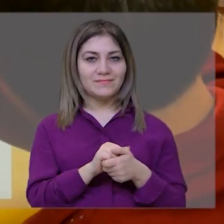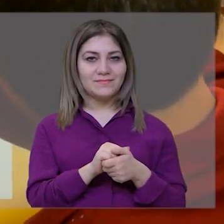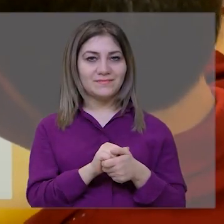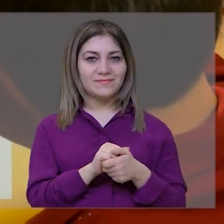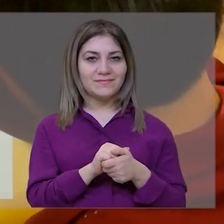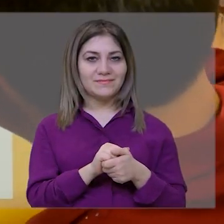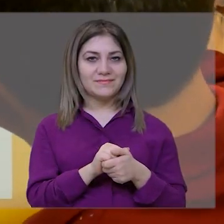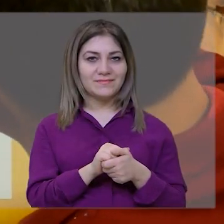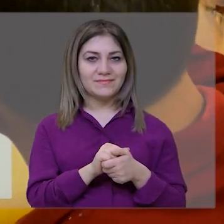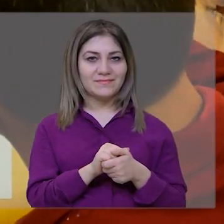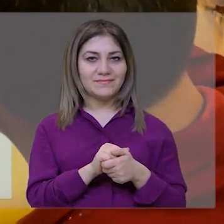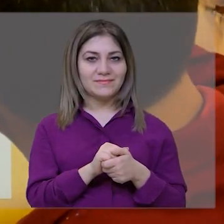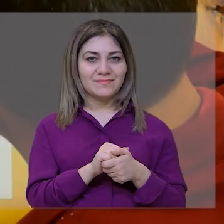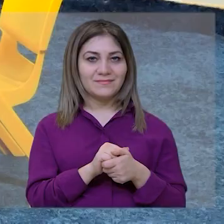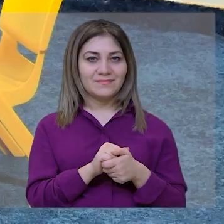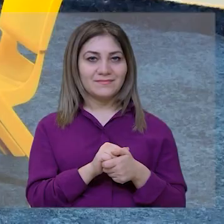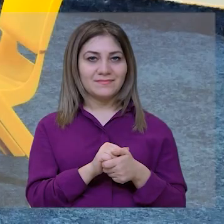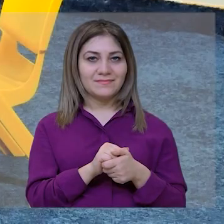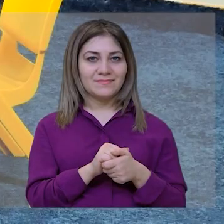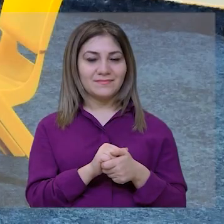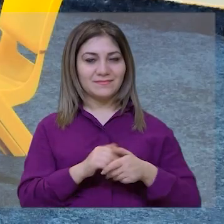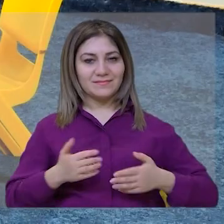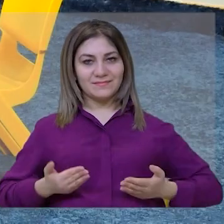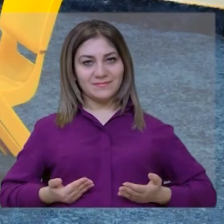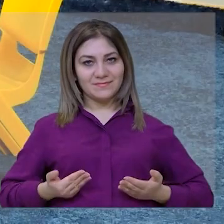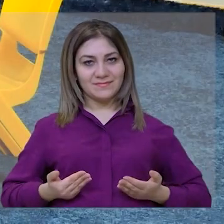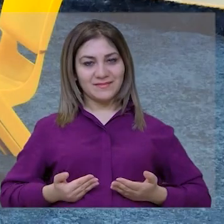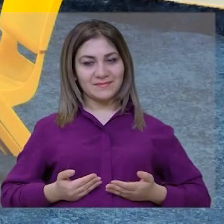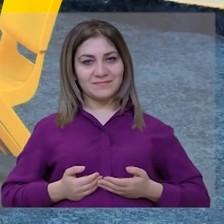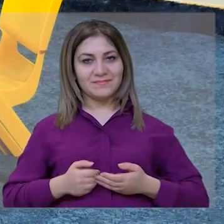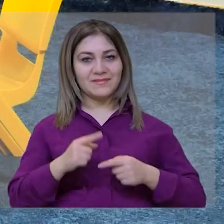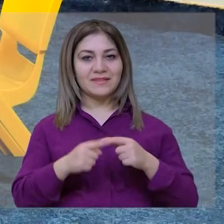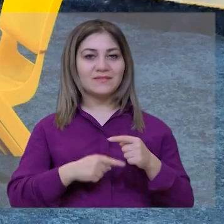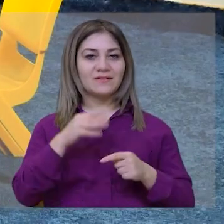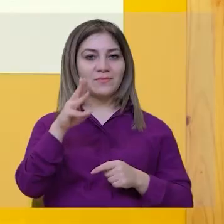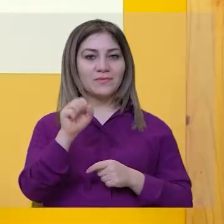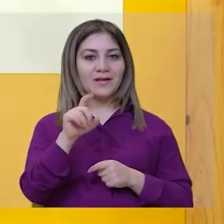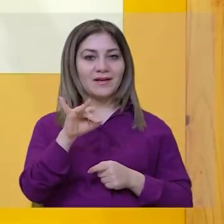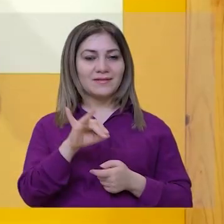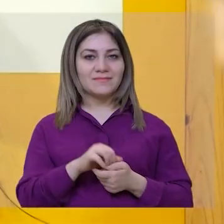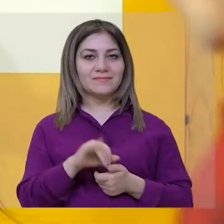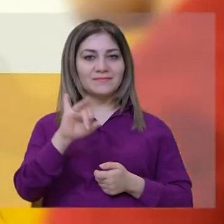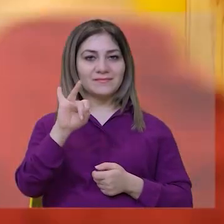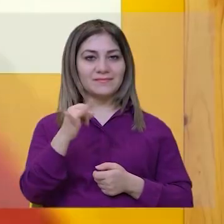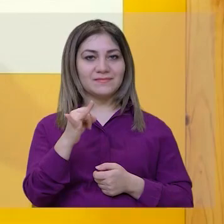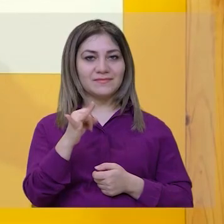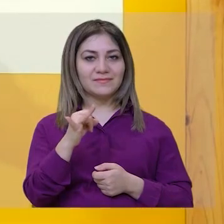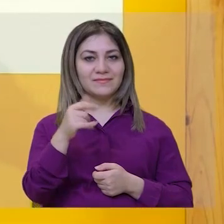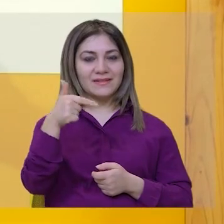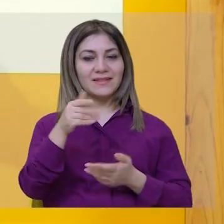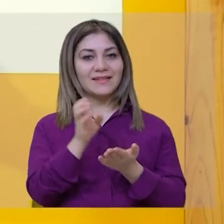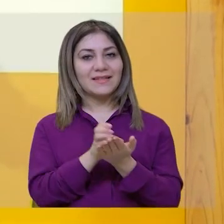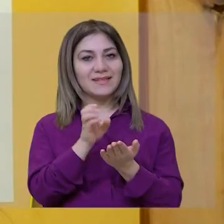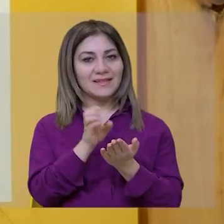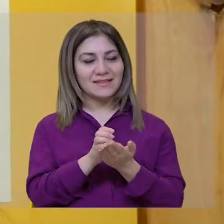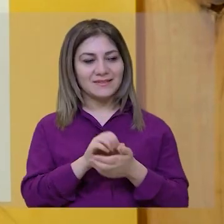ու ն կ։ Կեց ես, հաջորդը Մարին է։ Ապրես Մարկ։ Գիրք։ Գիրք։